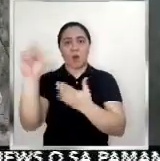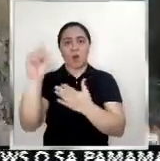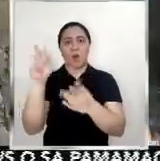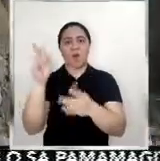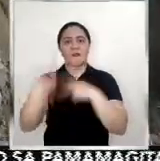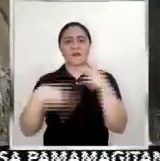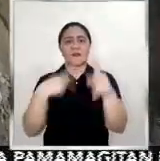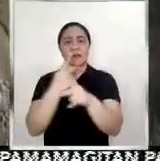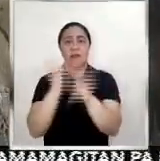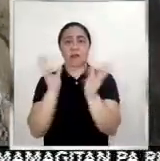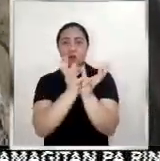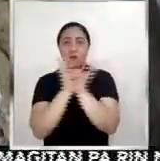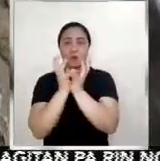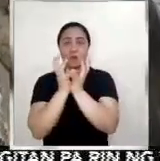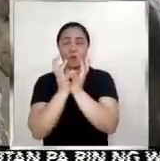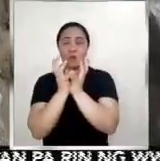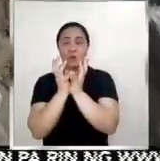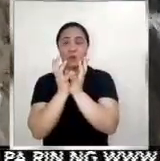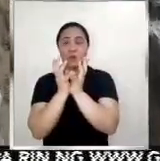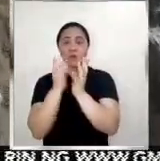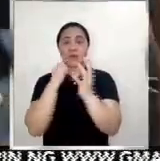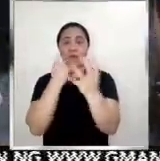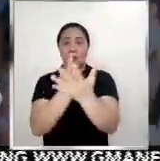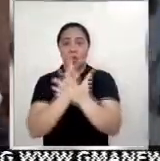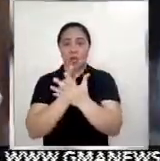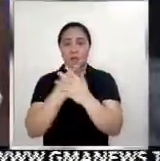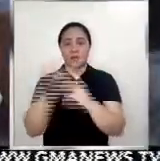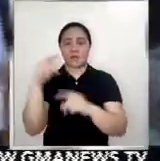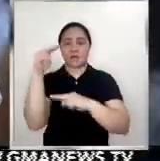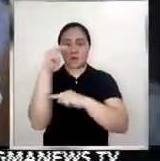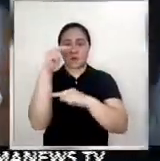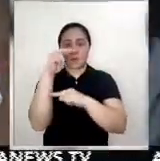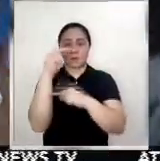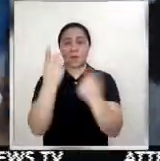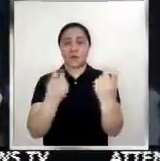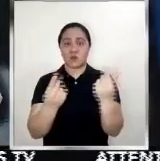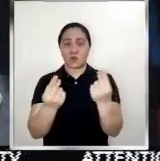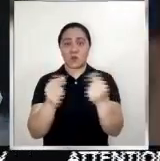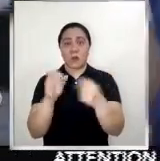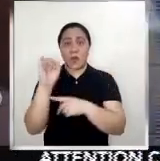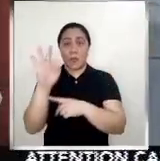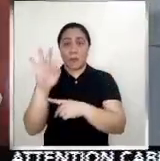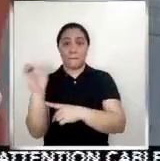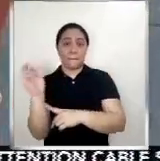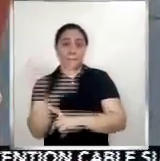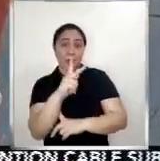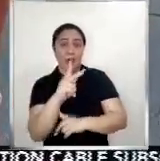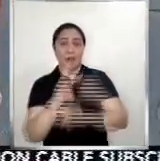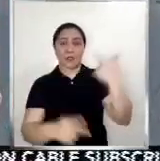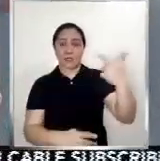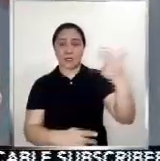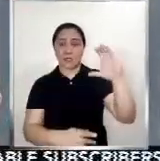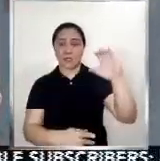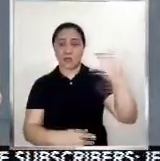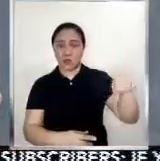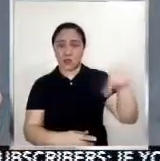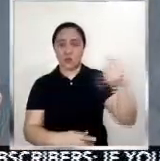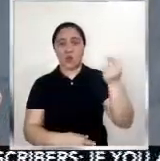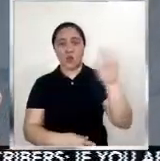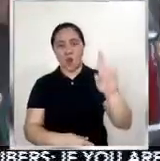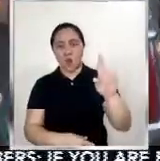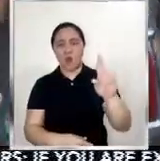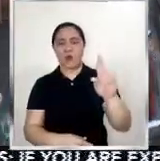Nobyembre. Pero kung mananatili sa GCQ o ililipat man sa maluwag na MGCQ ang Metro Manila, gagawa raw ng paraan ng gobyerno